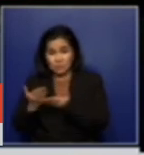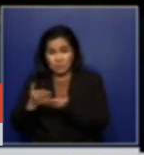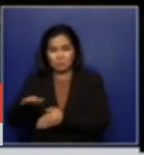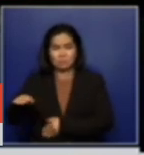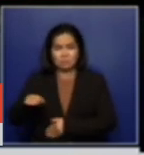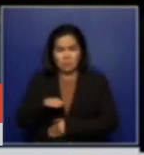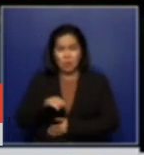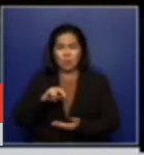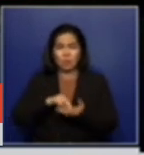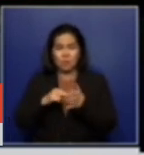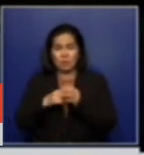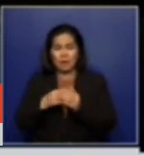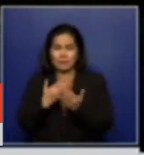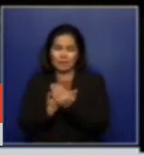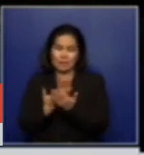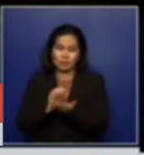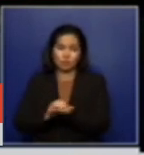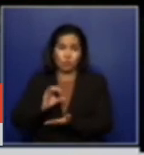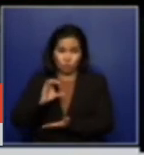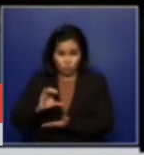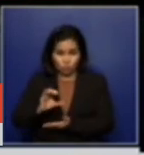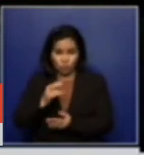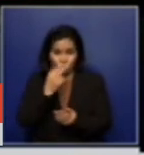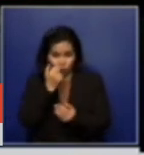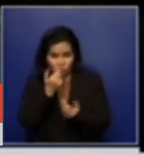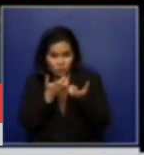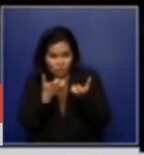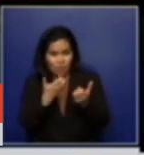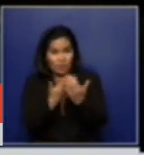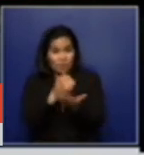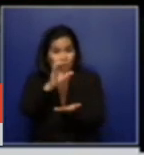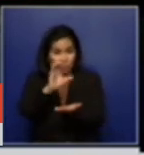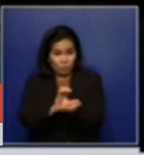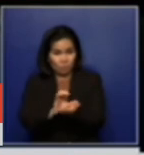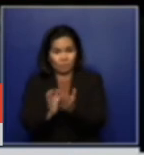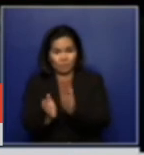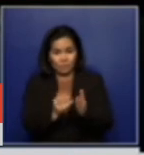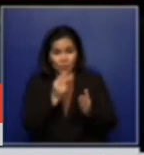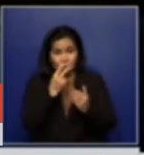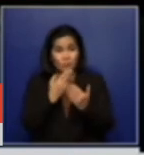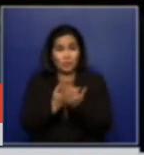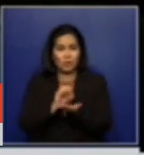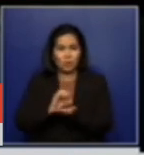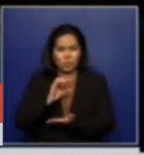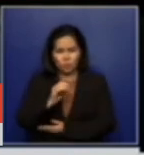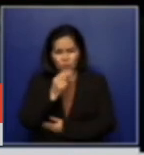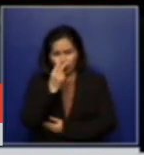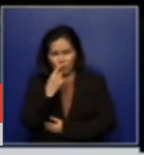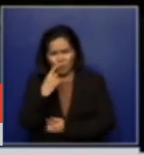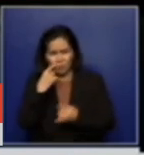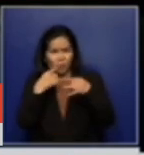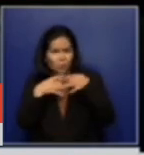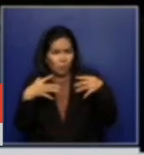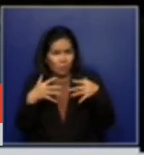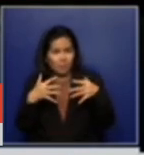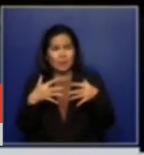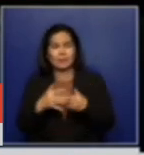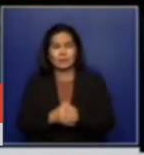ไปดูเรื่องของงบลงทุนที่ไม่เหมาะสมซึ่งเพื่อนสมาชิกพูดไปเยอะแล้วครับผมไม่ลงรายละเอีย